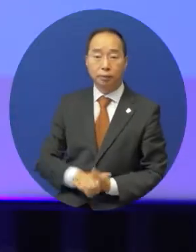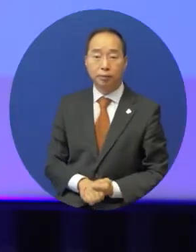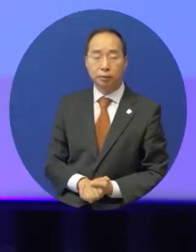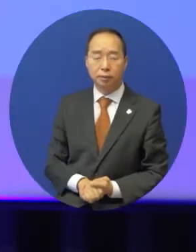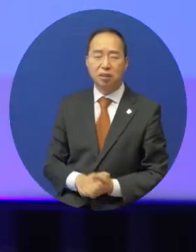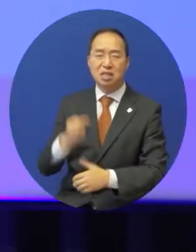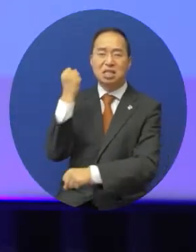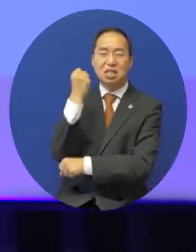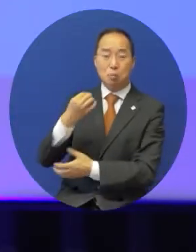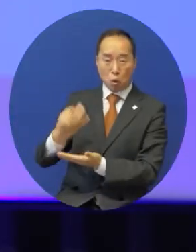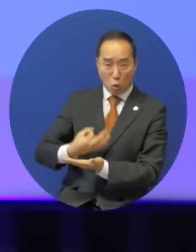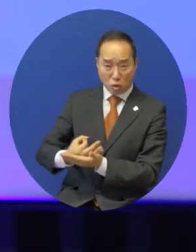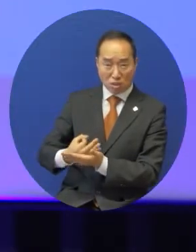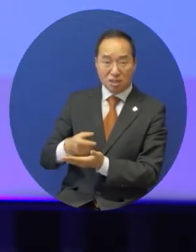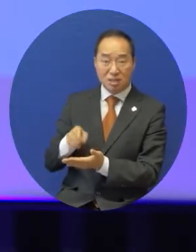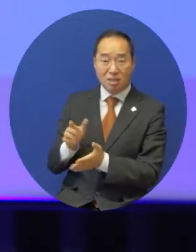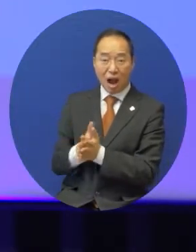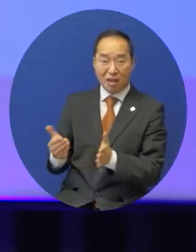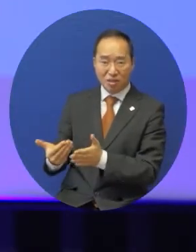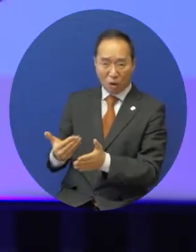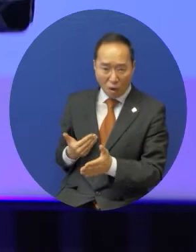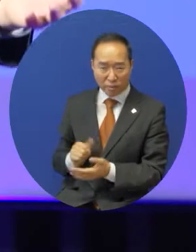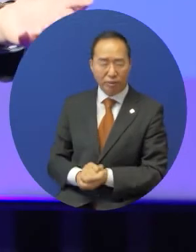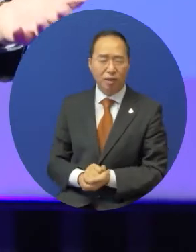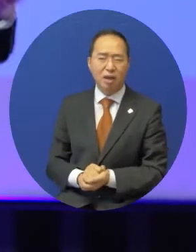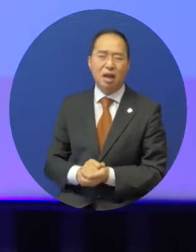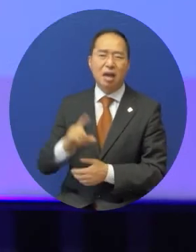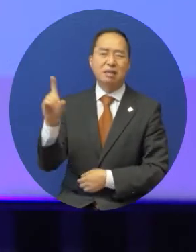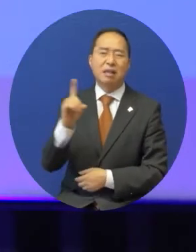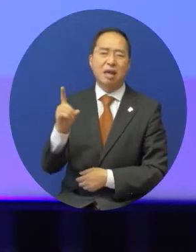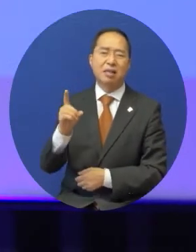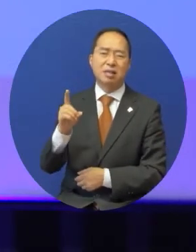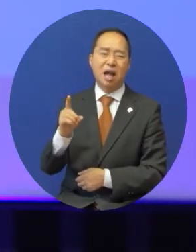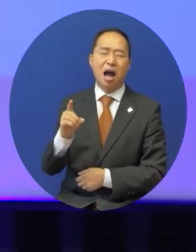저는 기본소득 전에 이런